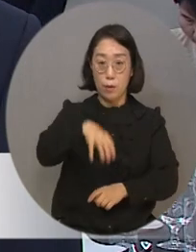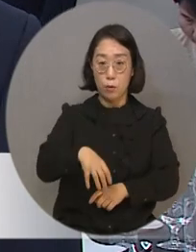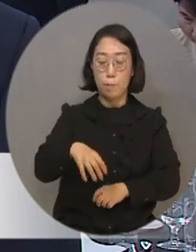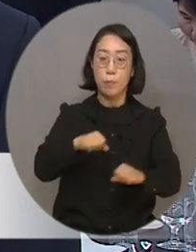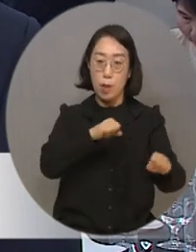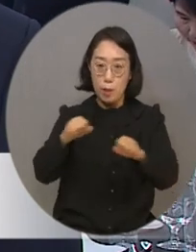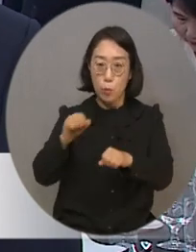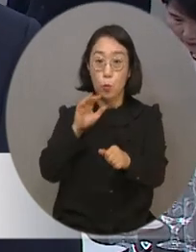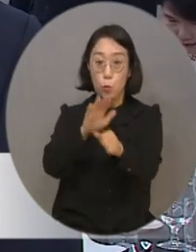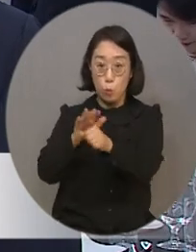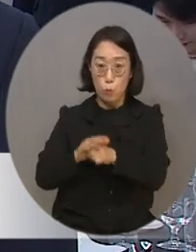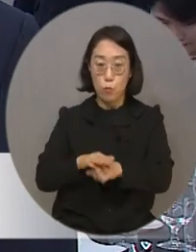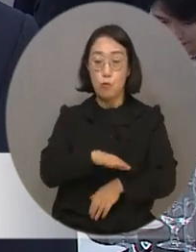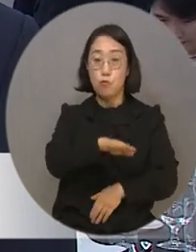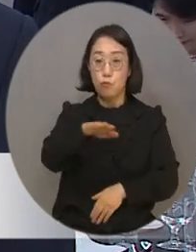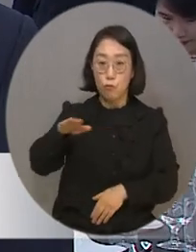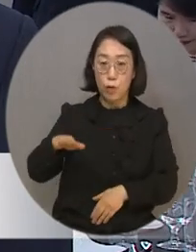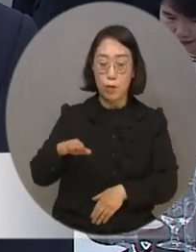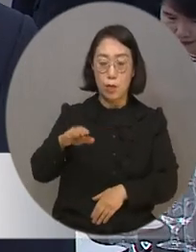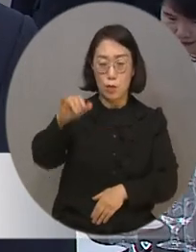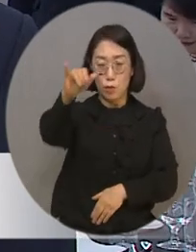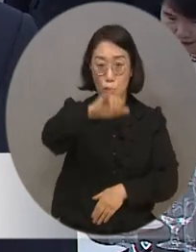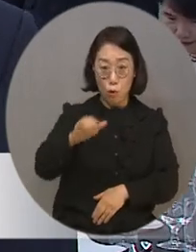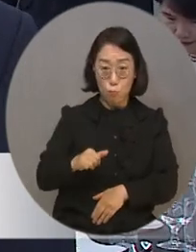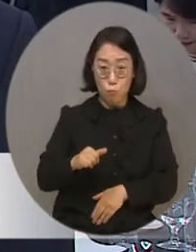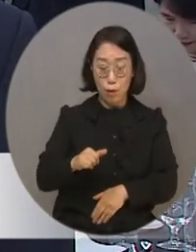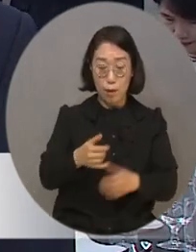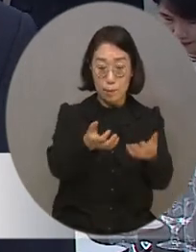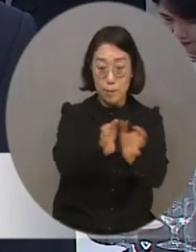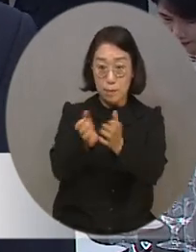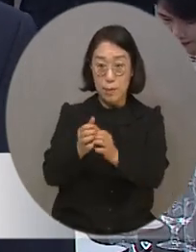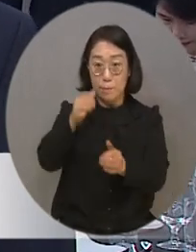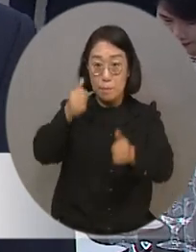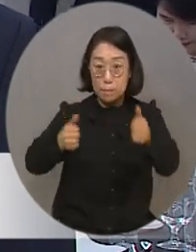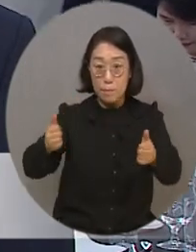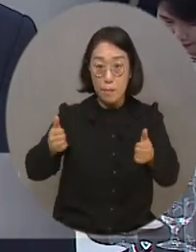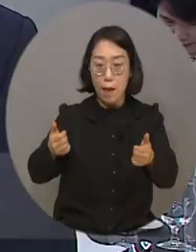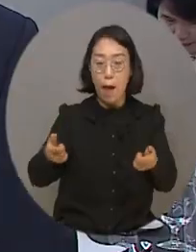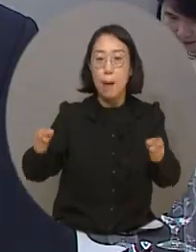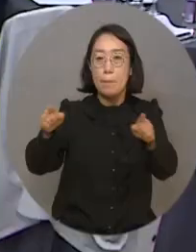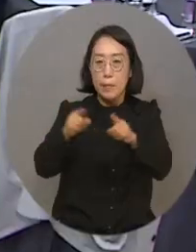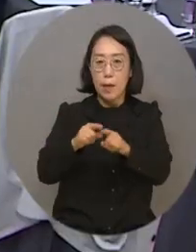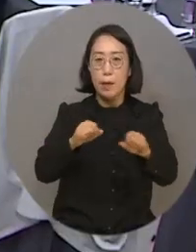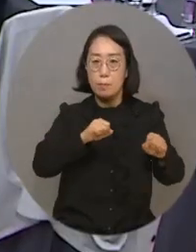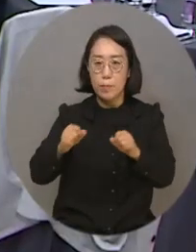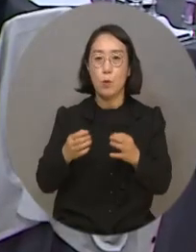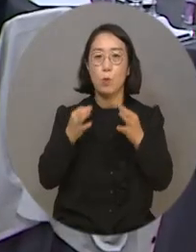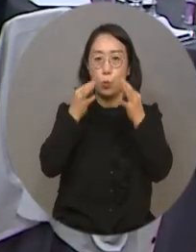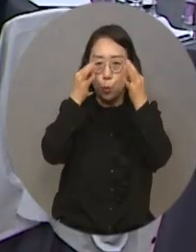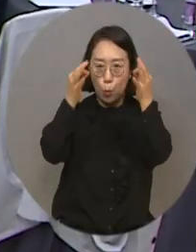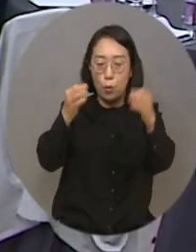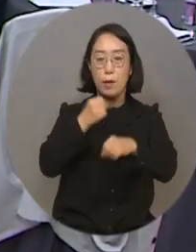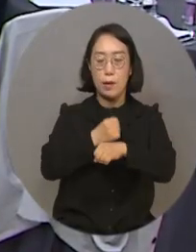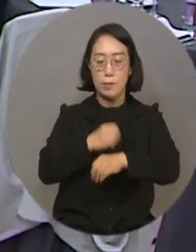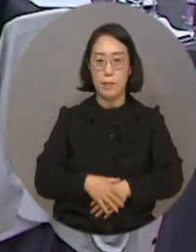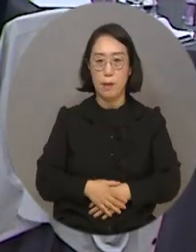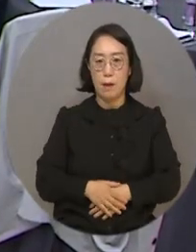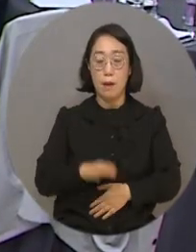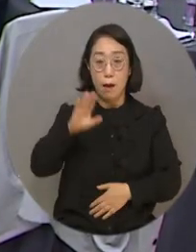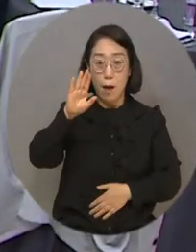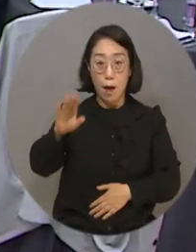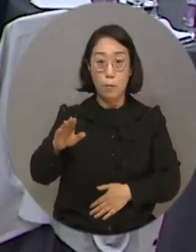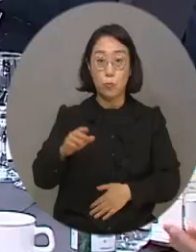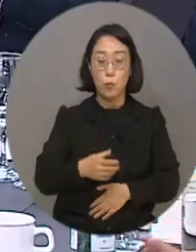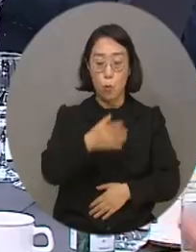또한 저를 비롯한 전국의 많은 조합장이 함께 할 것이라고 확신합니다. 농소연은 향후